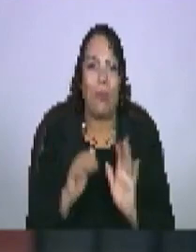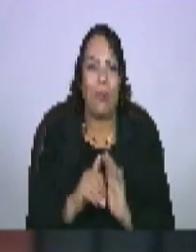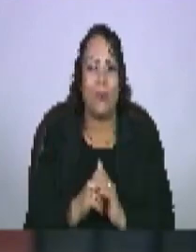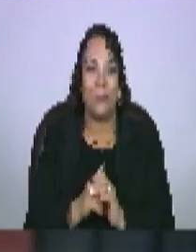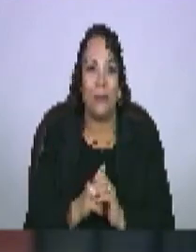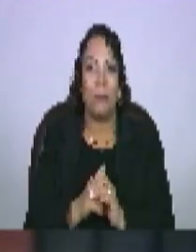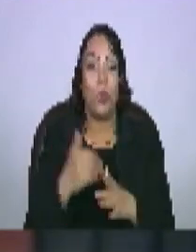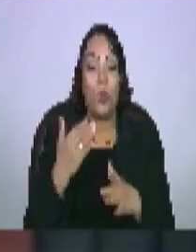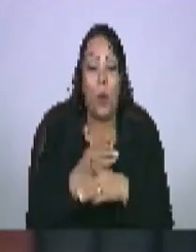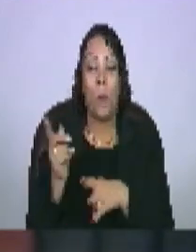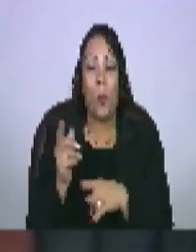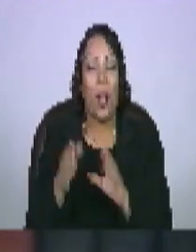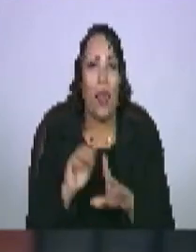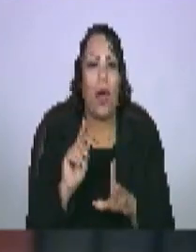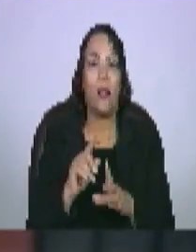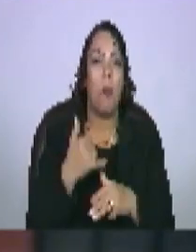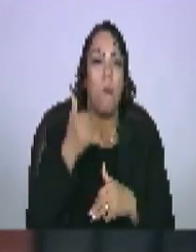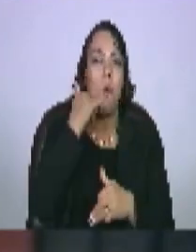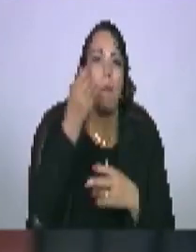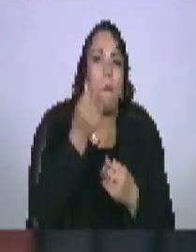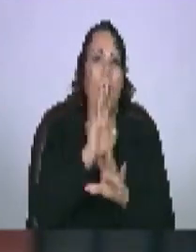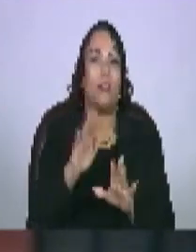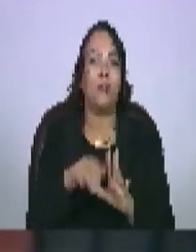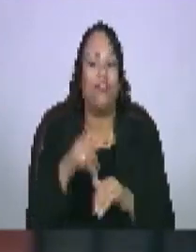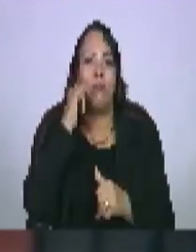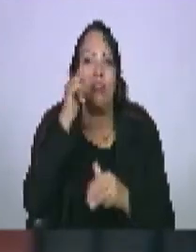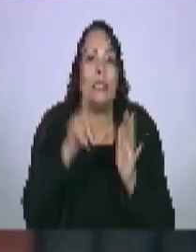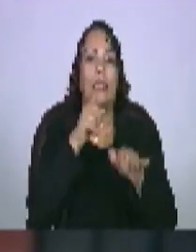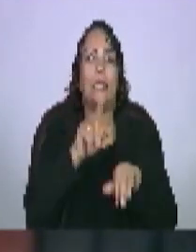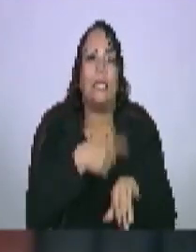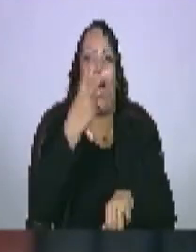يعني مش ده السبب اللي يخليك تفضل تتكلم